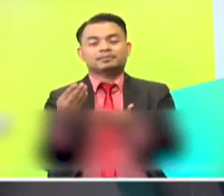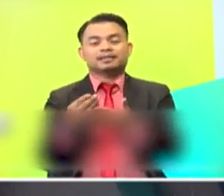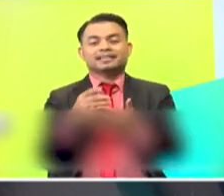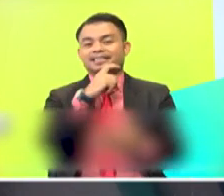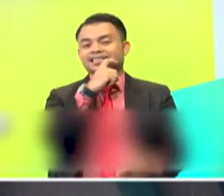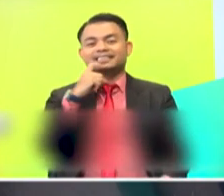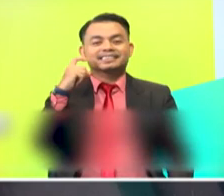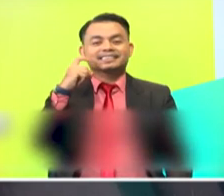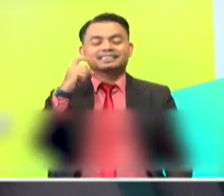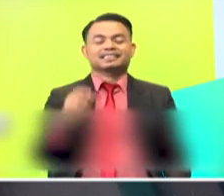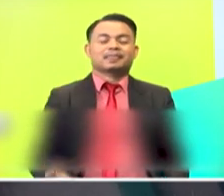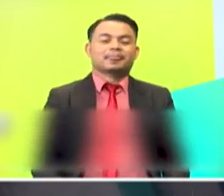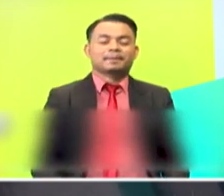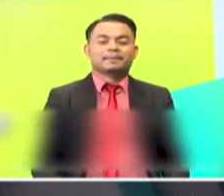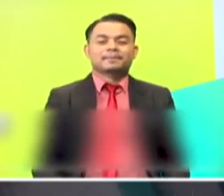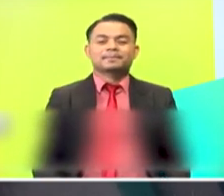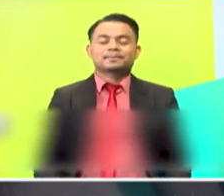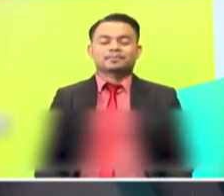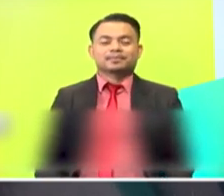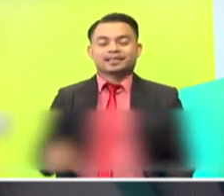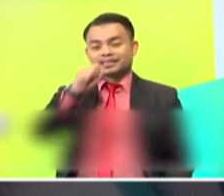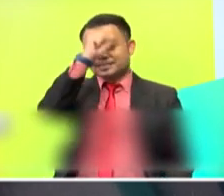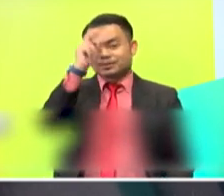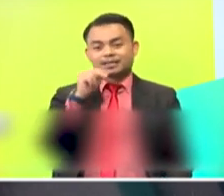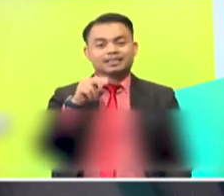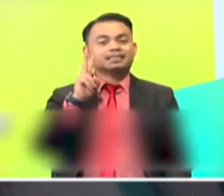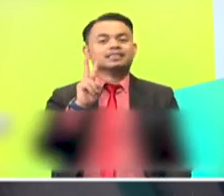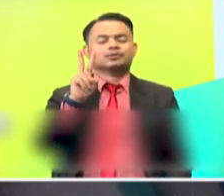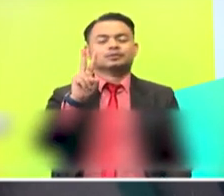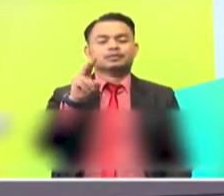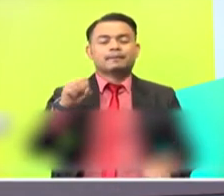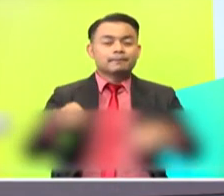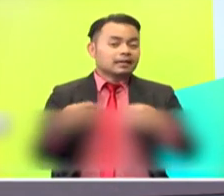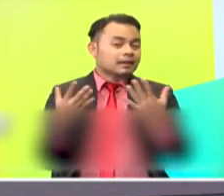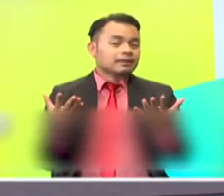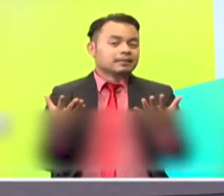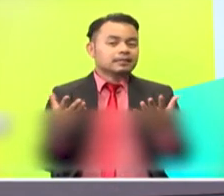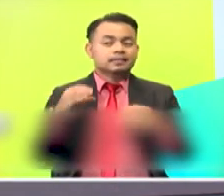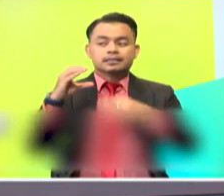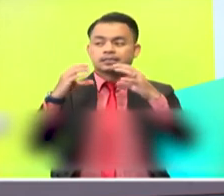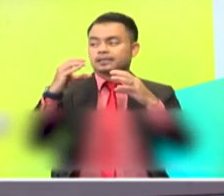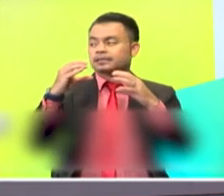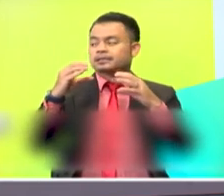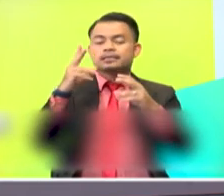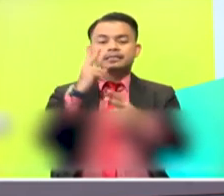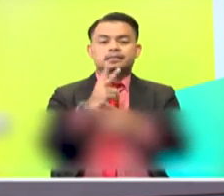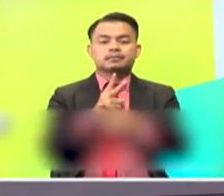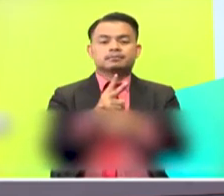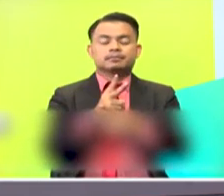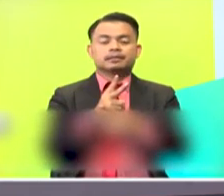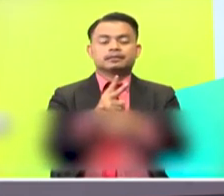betul oke soalan yang kedua oke Bagaimanakah cara penyimpanan